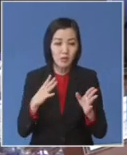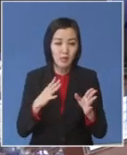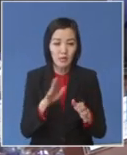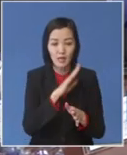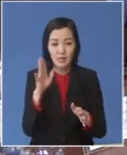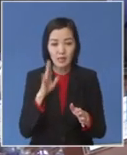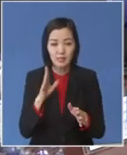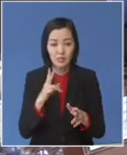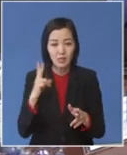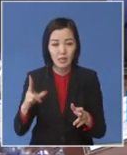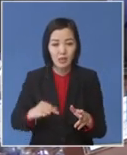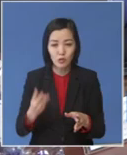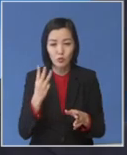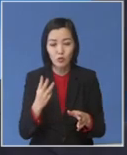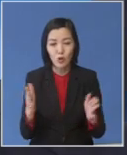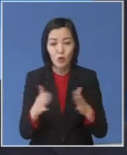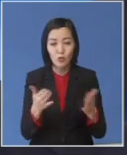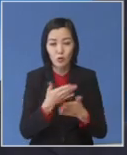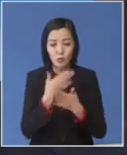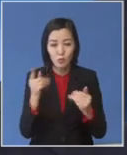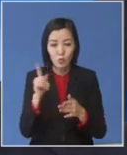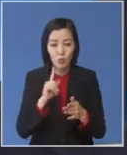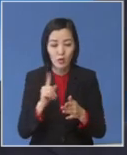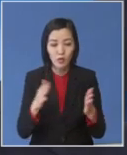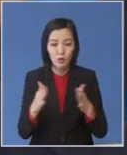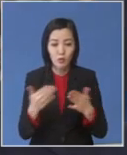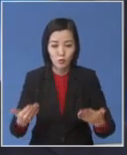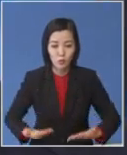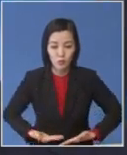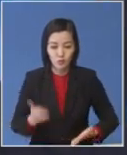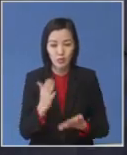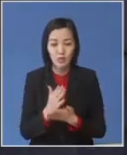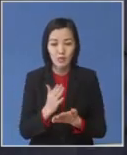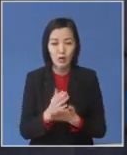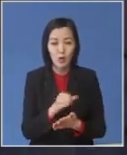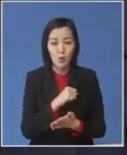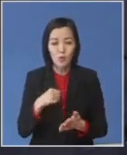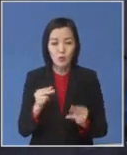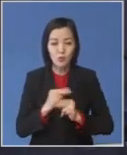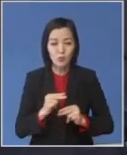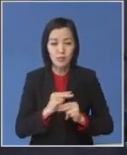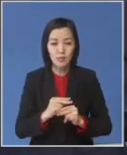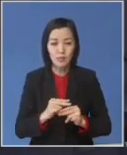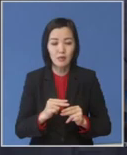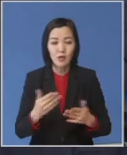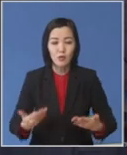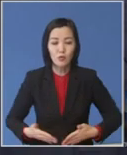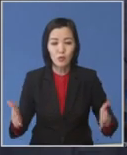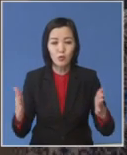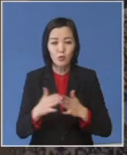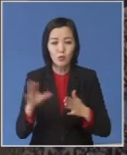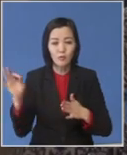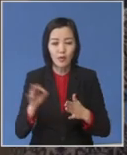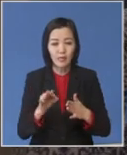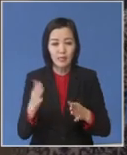қызы үшеуі бүгінде баспанасыз. Уақытша туыстарының үйін паналауға мәжбір. Өзі жұмыс істейтін мекеме тұрғын үй құрылысына пайызсыз